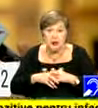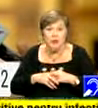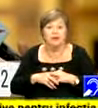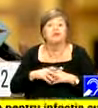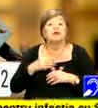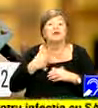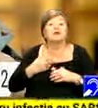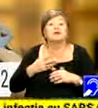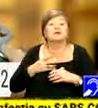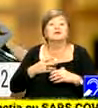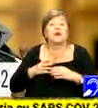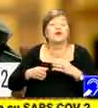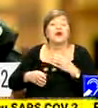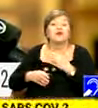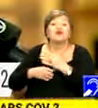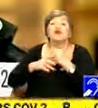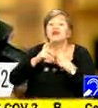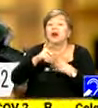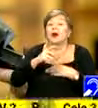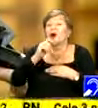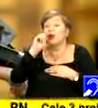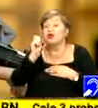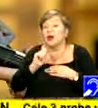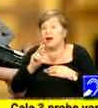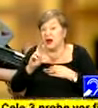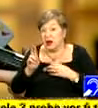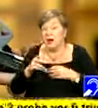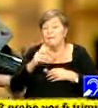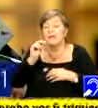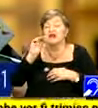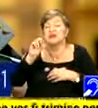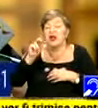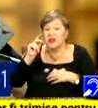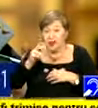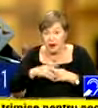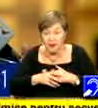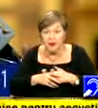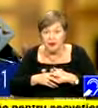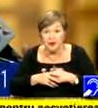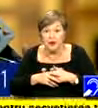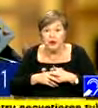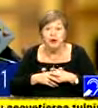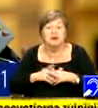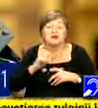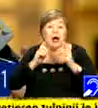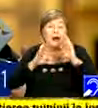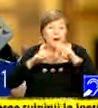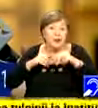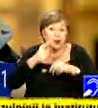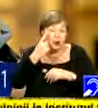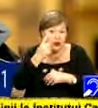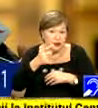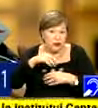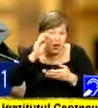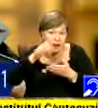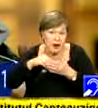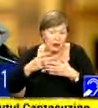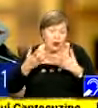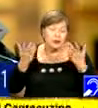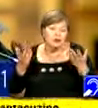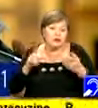susținută de UDMR, de PSD. Acum, dacă și premierul o să fie de acord, asta este.